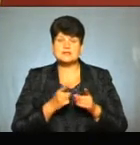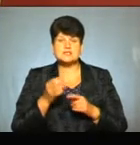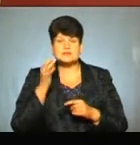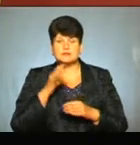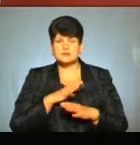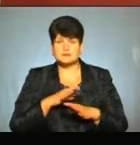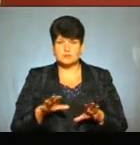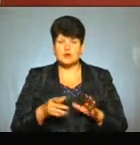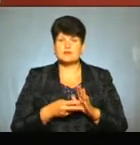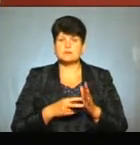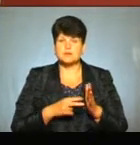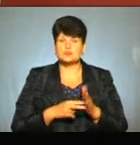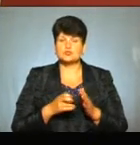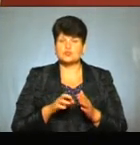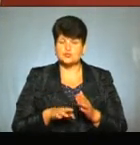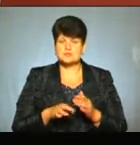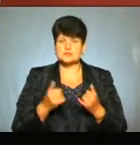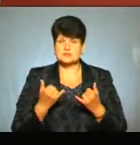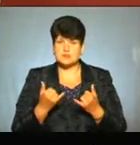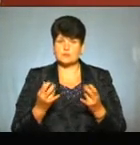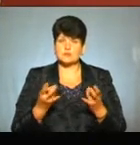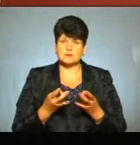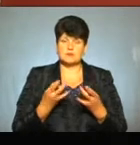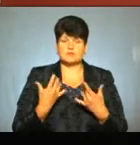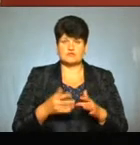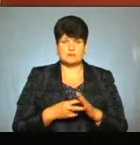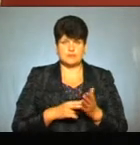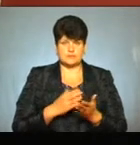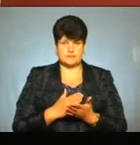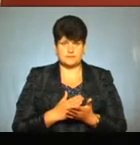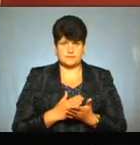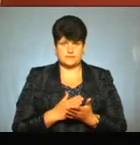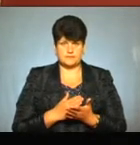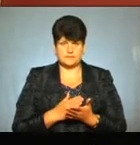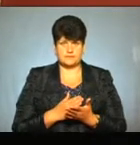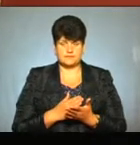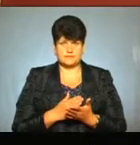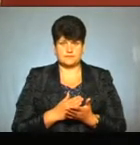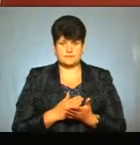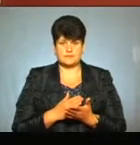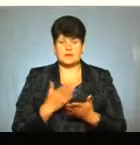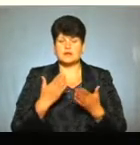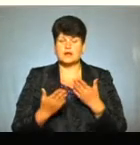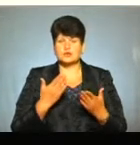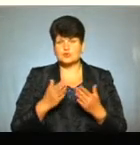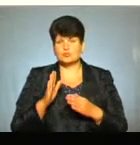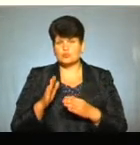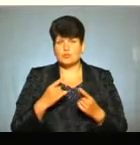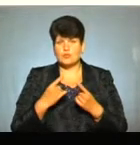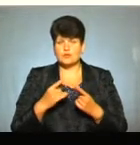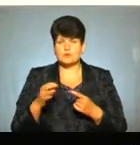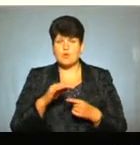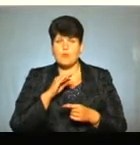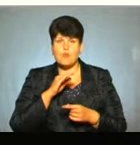не згадали, а вони плануються на часі, або потрібні, або вже заплановані. Ну, якщо ми будемо говорити